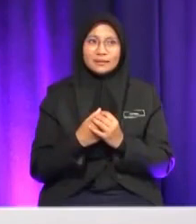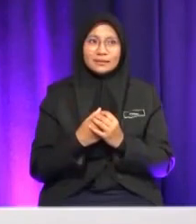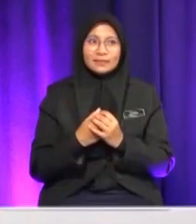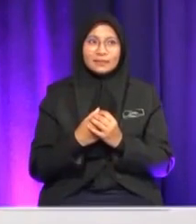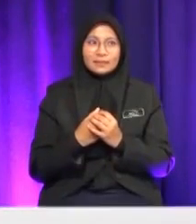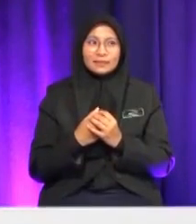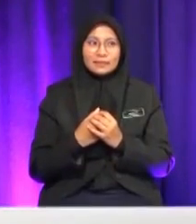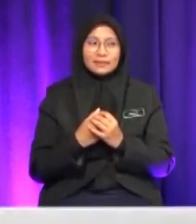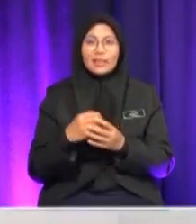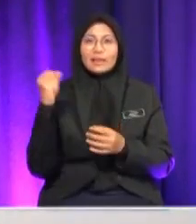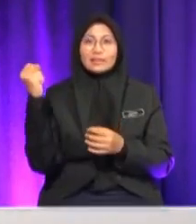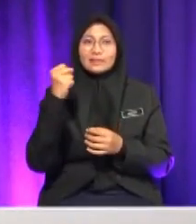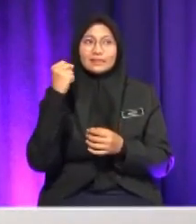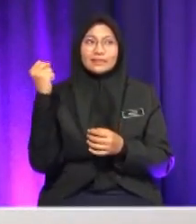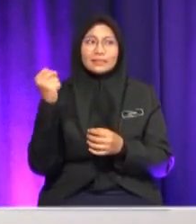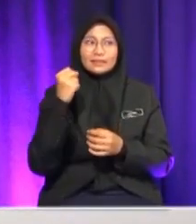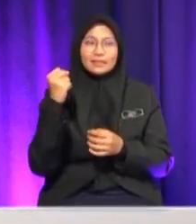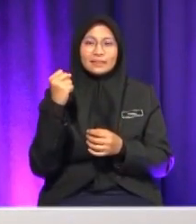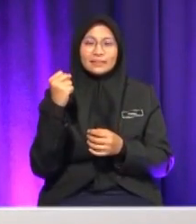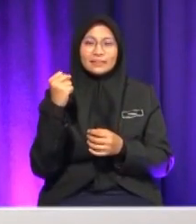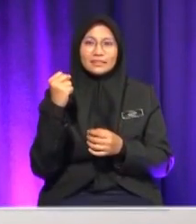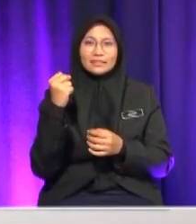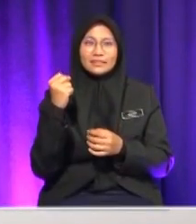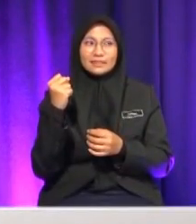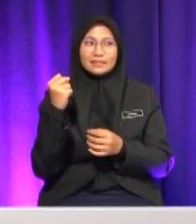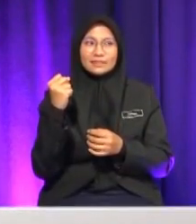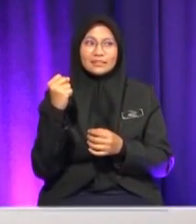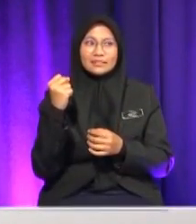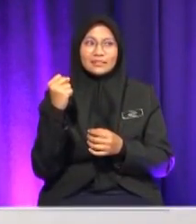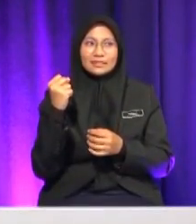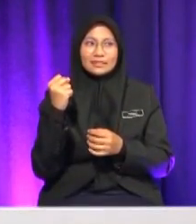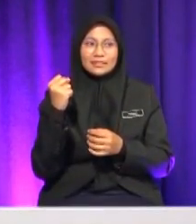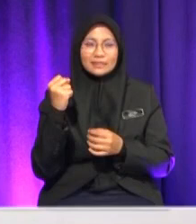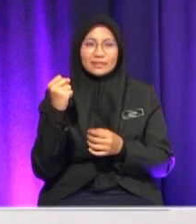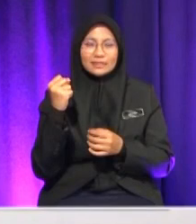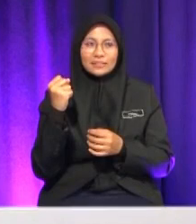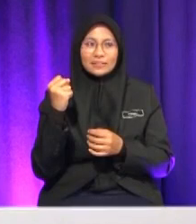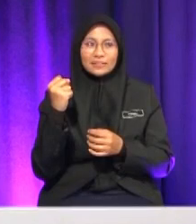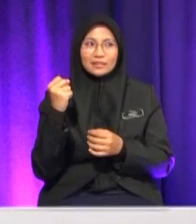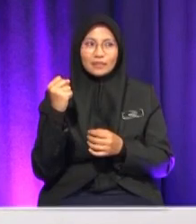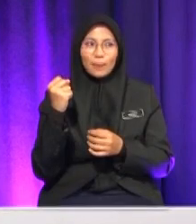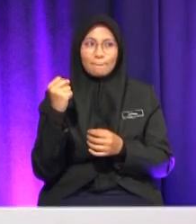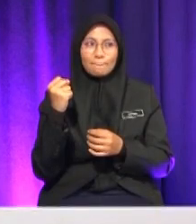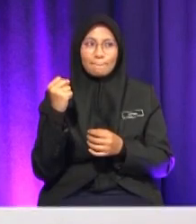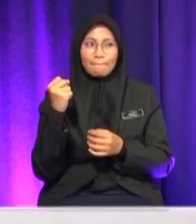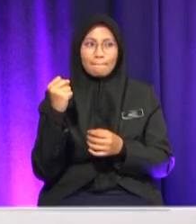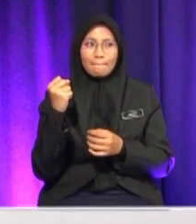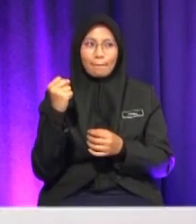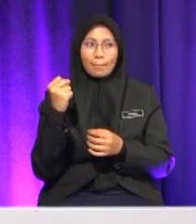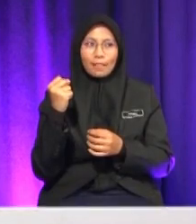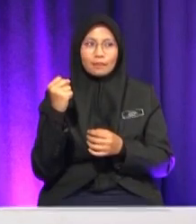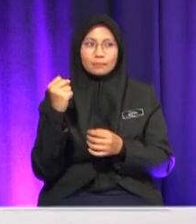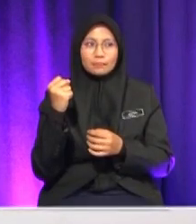Saya akan sentiasa menambahkan wang yang ibu saya memberikan setiap hari. So seperti like memberikan